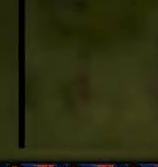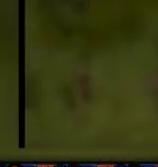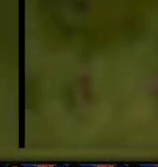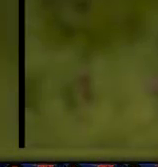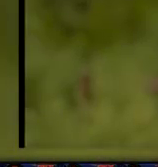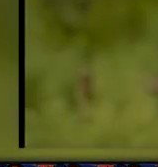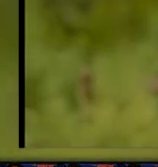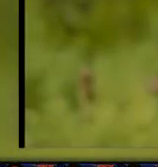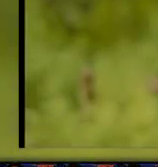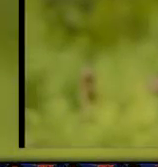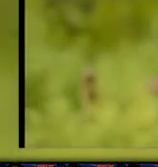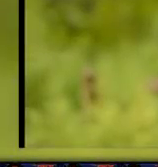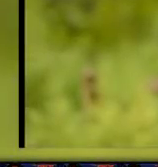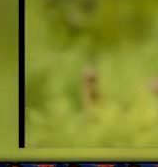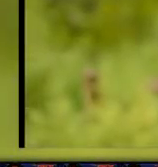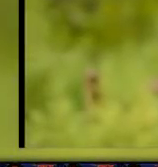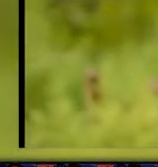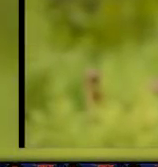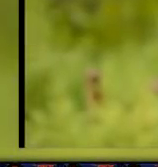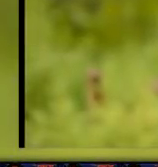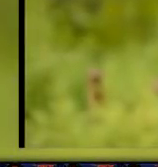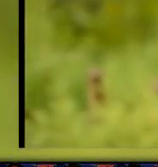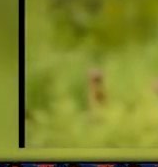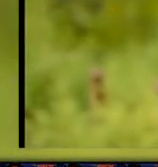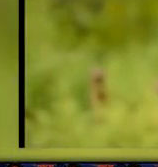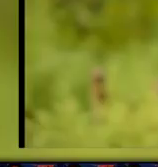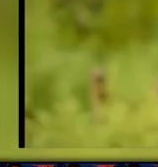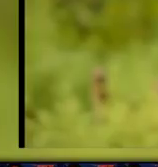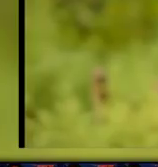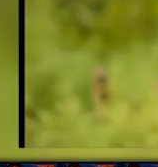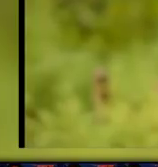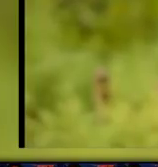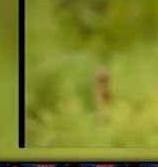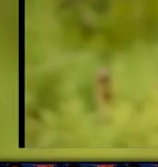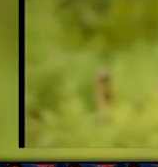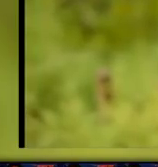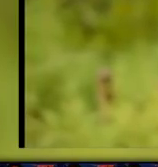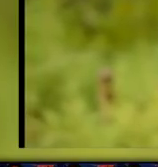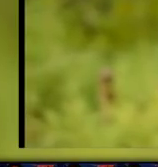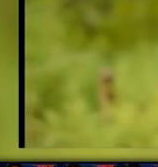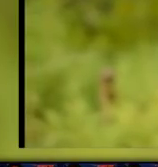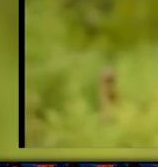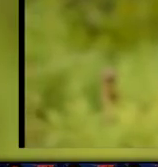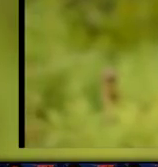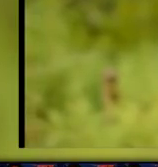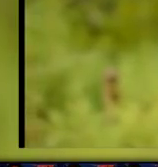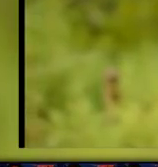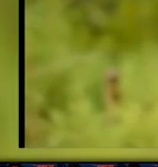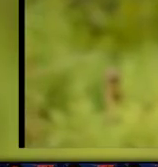አትልፊ በከንቱ አትድከሚ